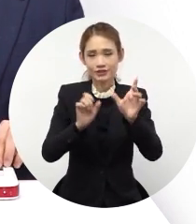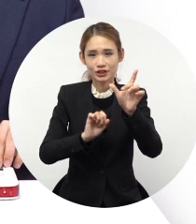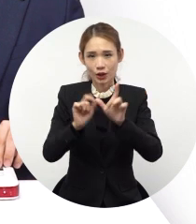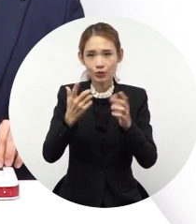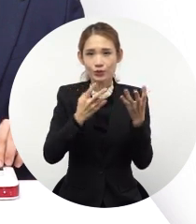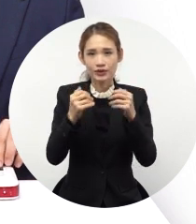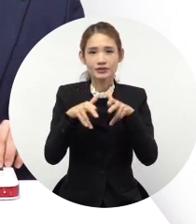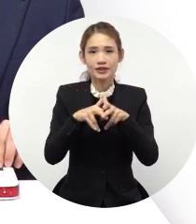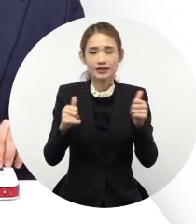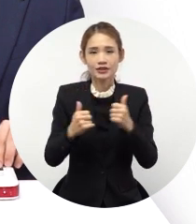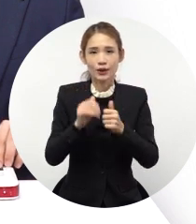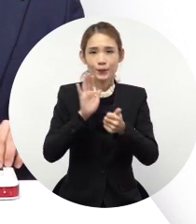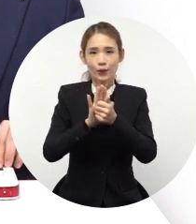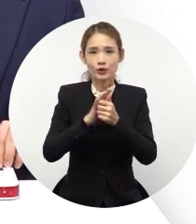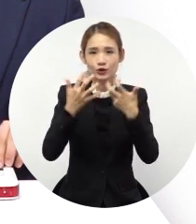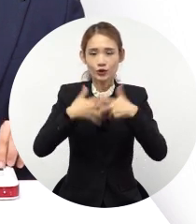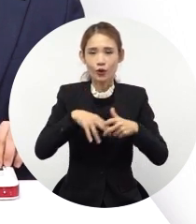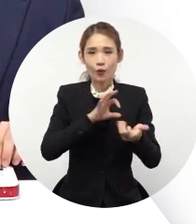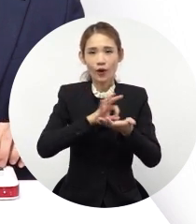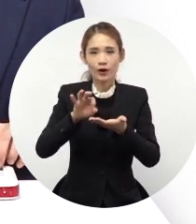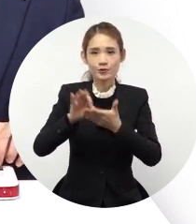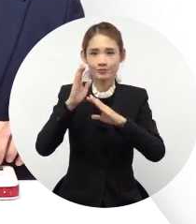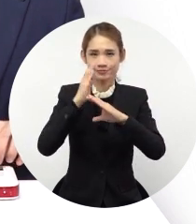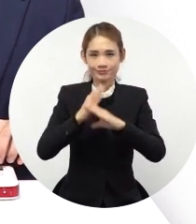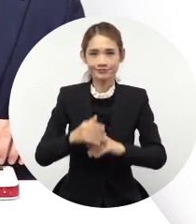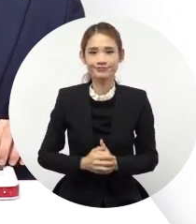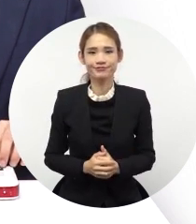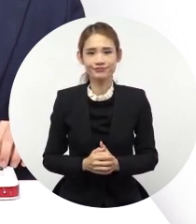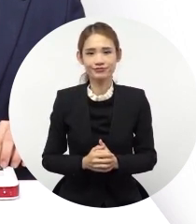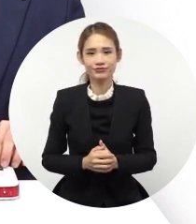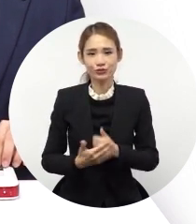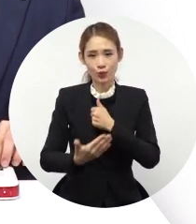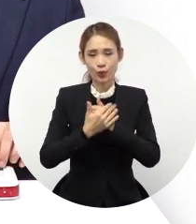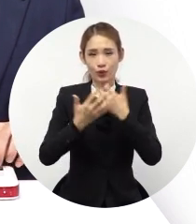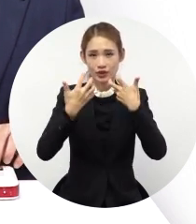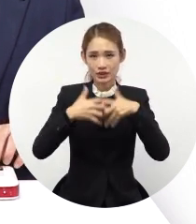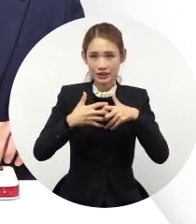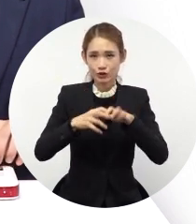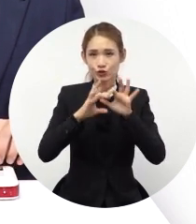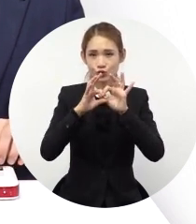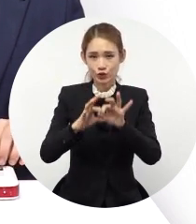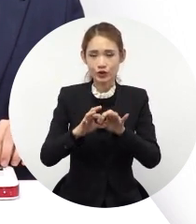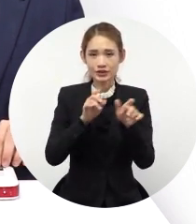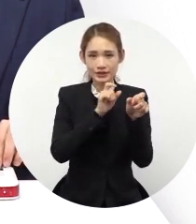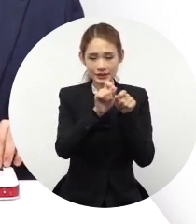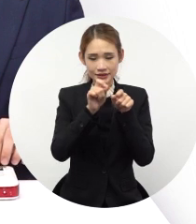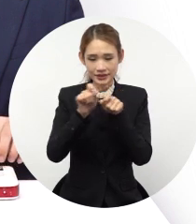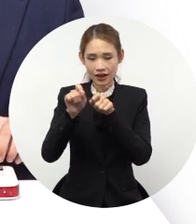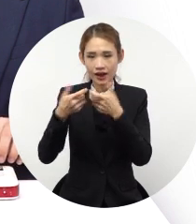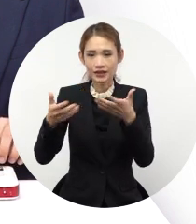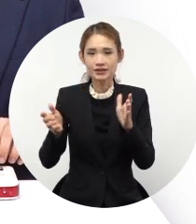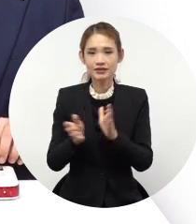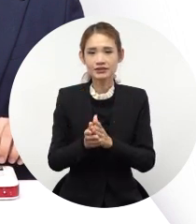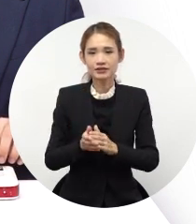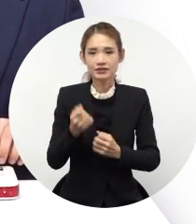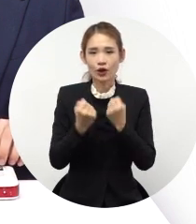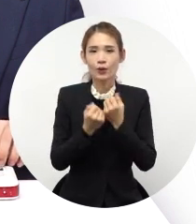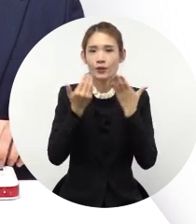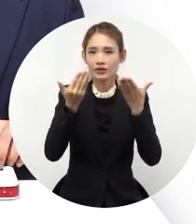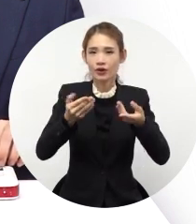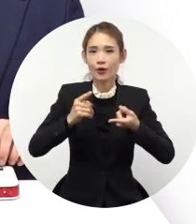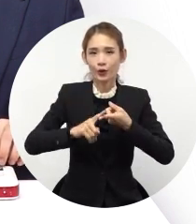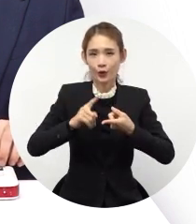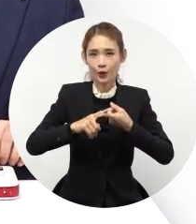많은 장애인들이 이 보조기구를 활용하고 있습니다. 이 보조기구에 대한 부분들은 각 지자체나 아니면